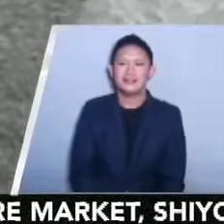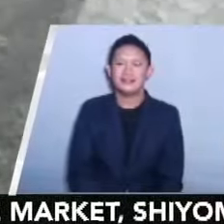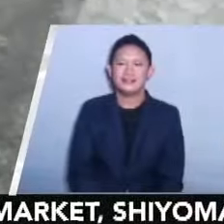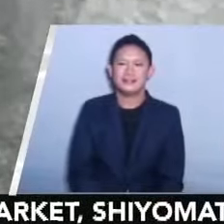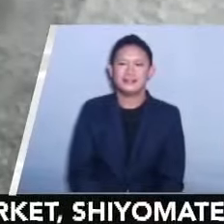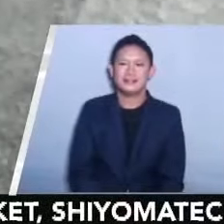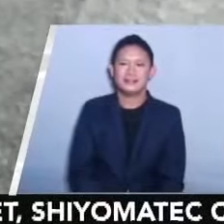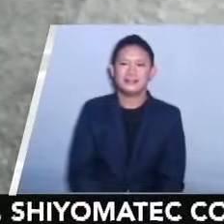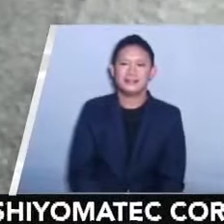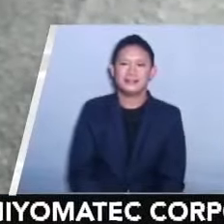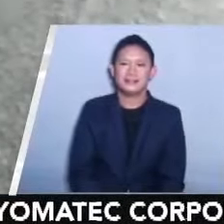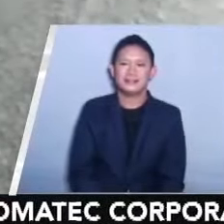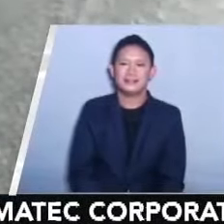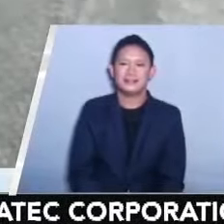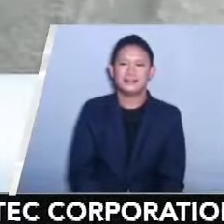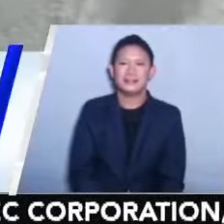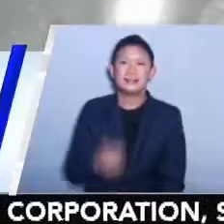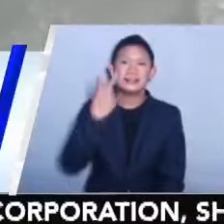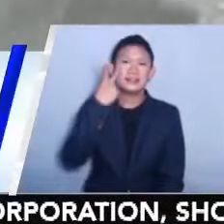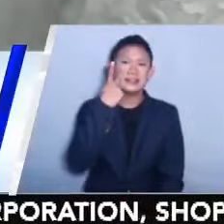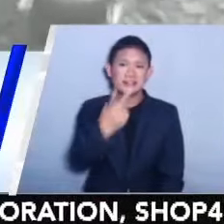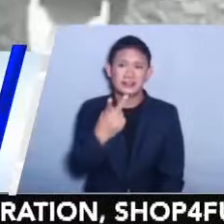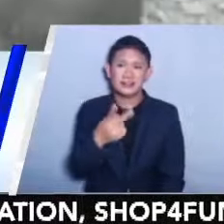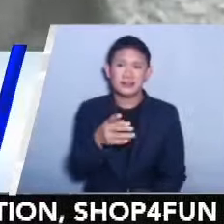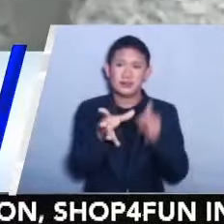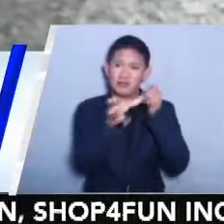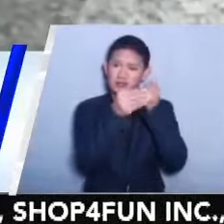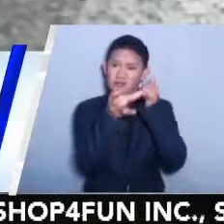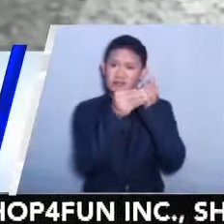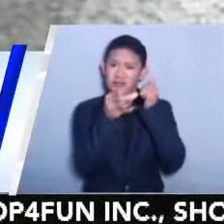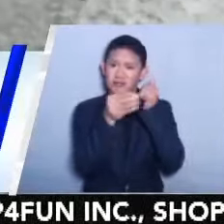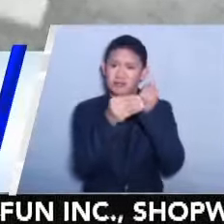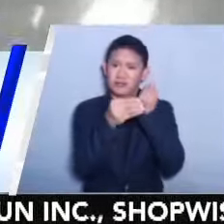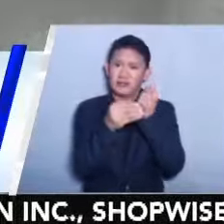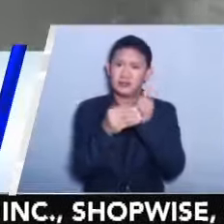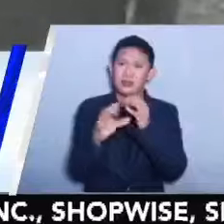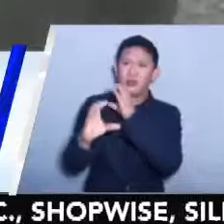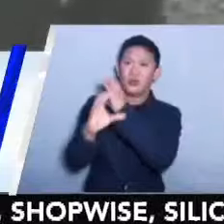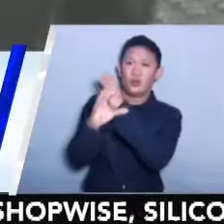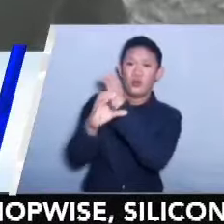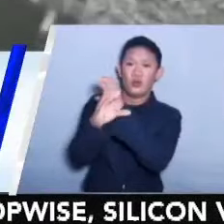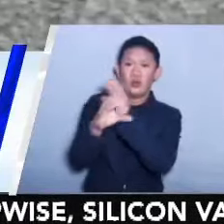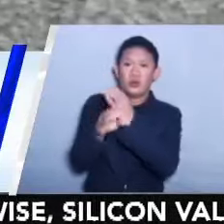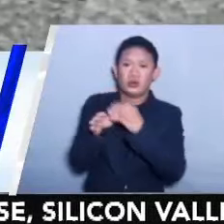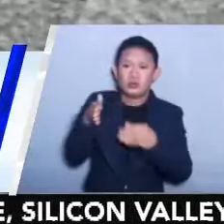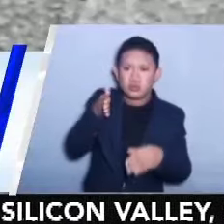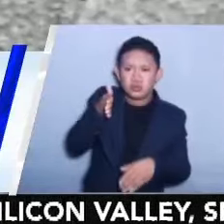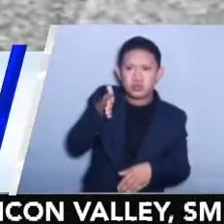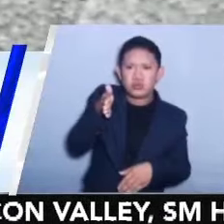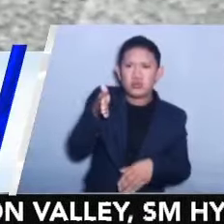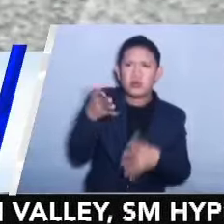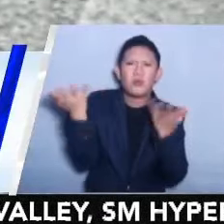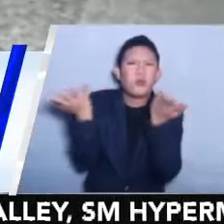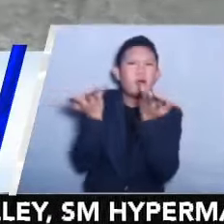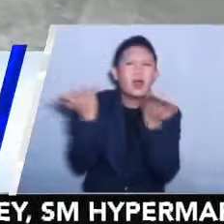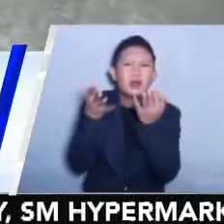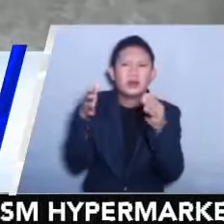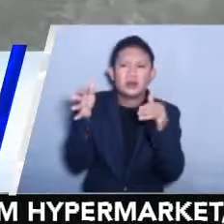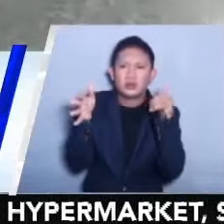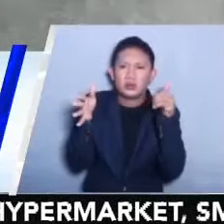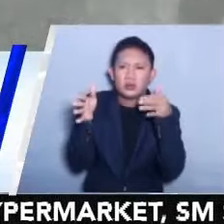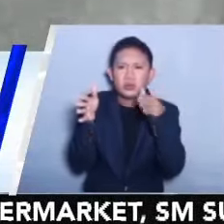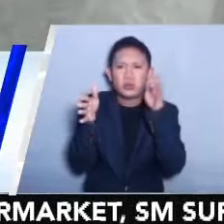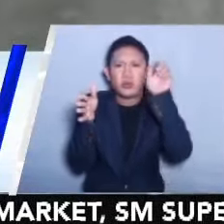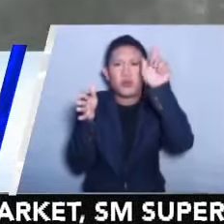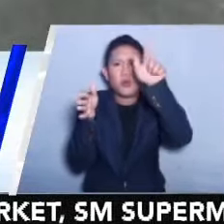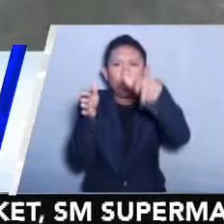Kuha sa CCTV ang pagparada ng kotse na yan sa tabing kalsada sa Dasmariñas, Cavite. Maya-maya lamang sumulpot ang isang